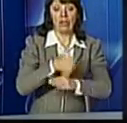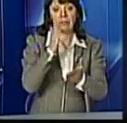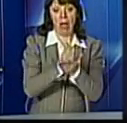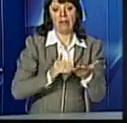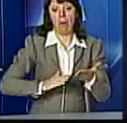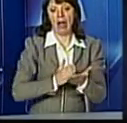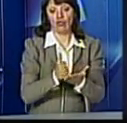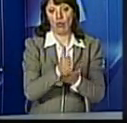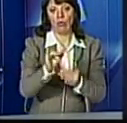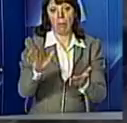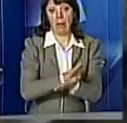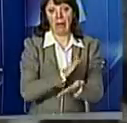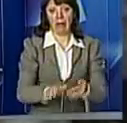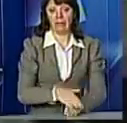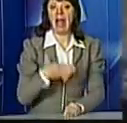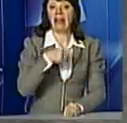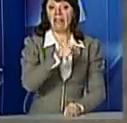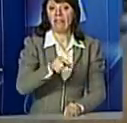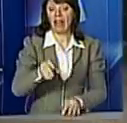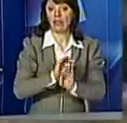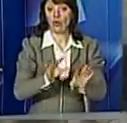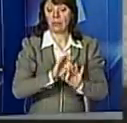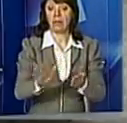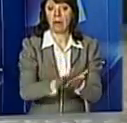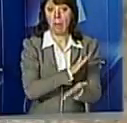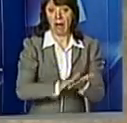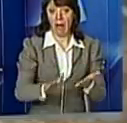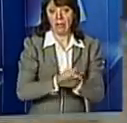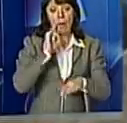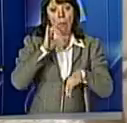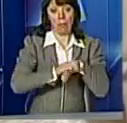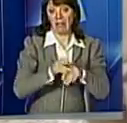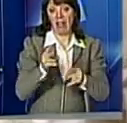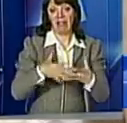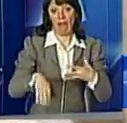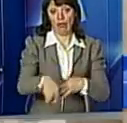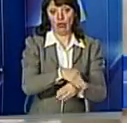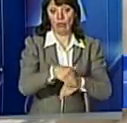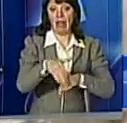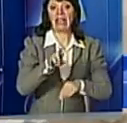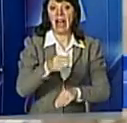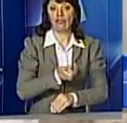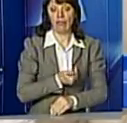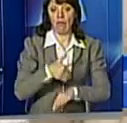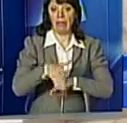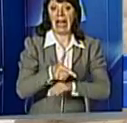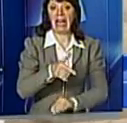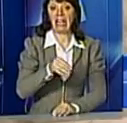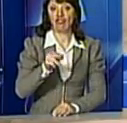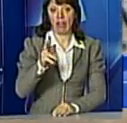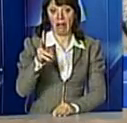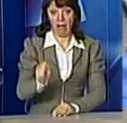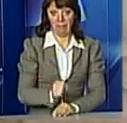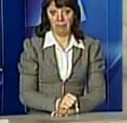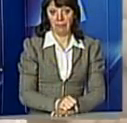оцей маршрут і там їдуть прибирають львів'яни ж розповідають прибирання помітне не усюди я на Грінченка живу ну